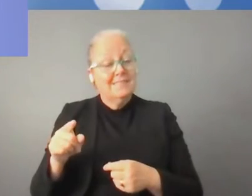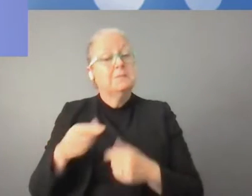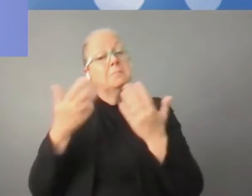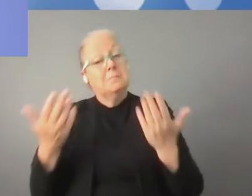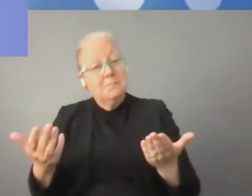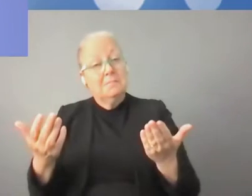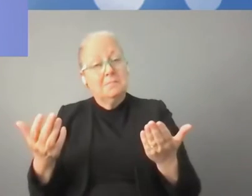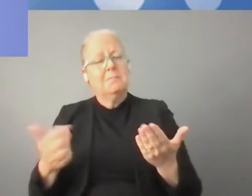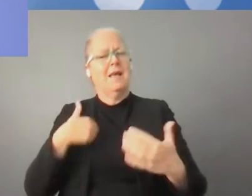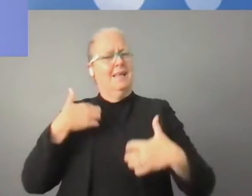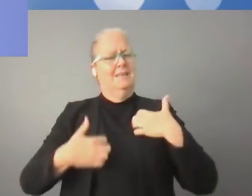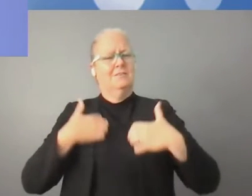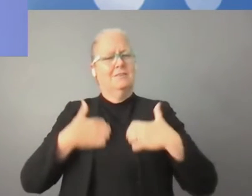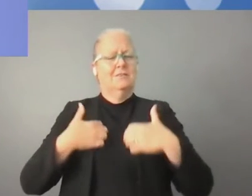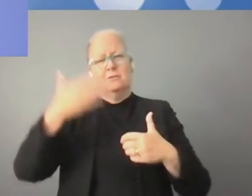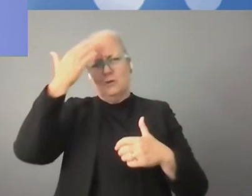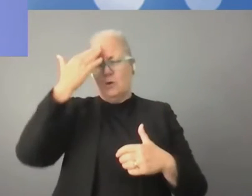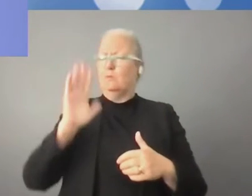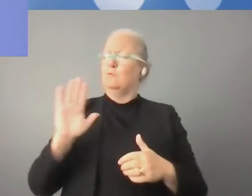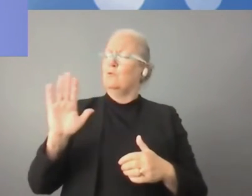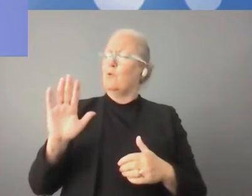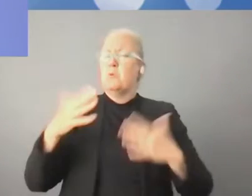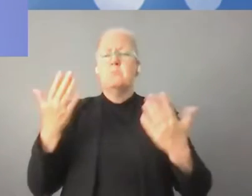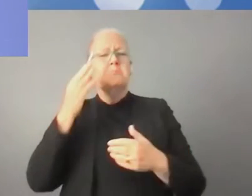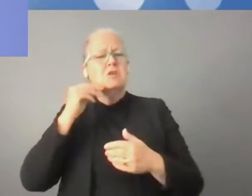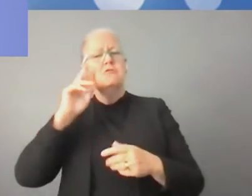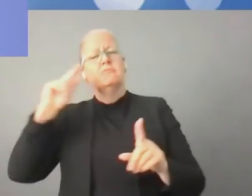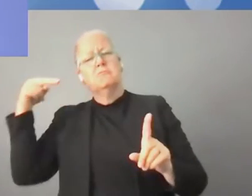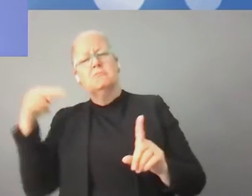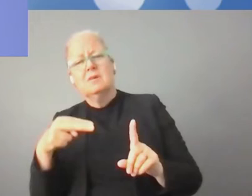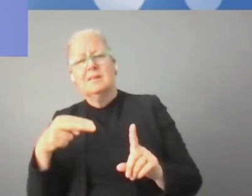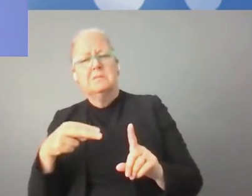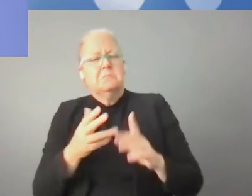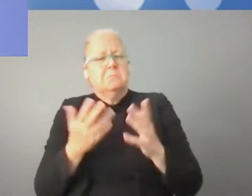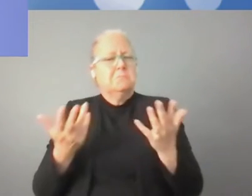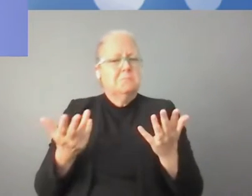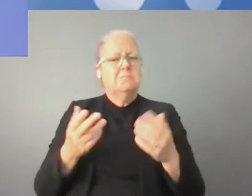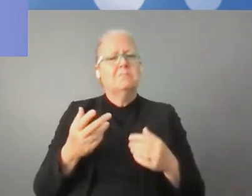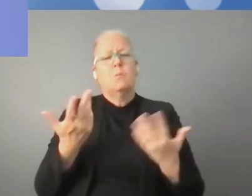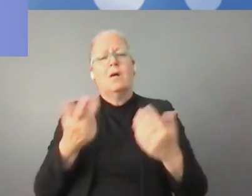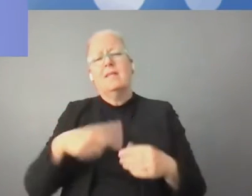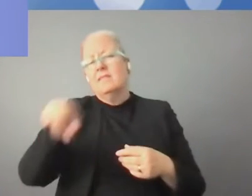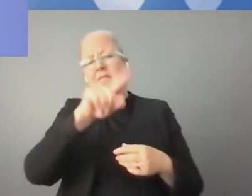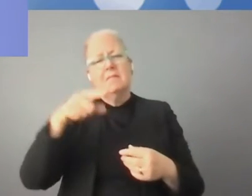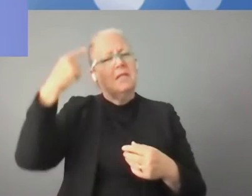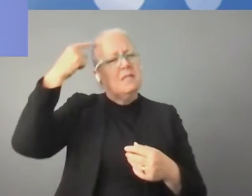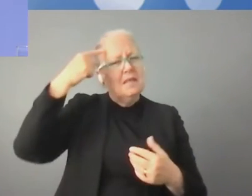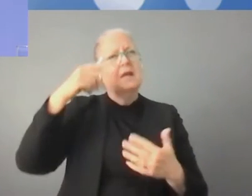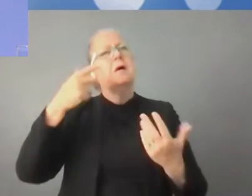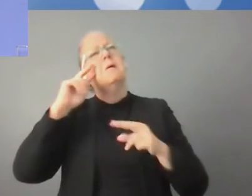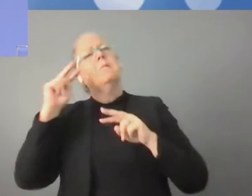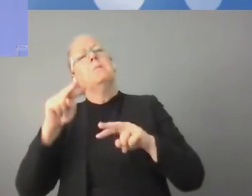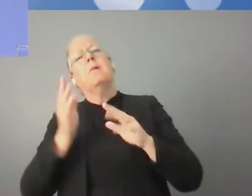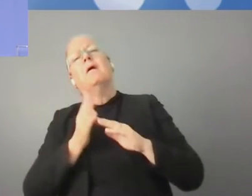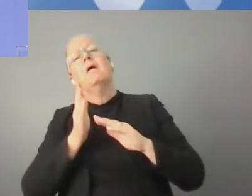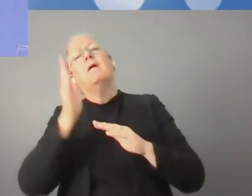цифровым технологиям. Мы вчера уже слышали, у вас немалый опыт по сотрудничеству с предприятиями, поэтому